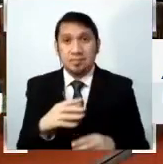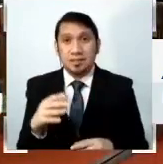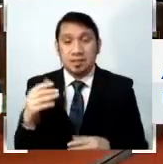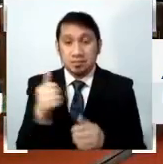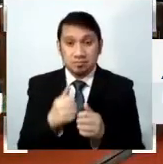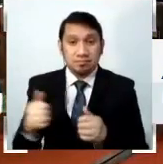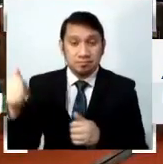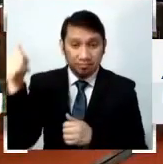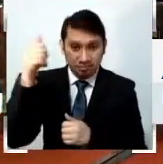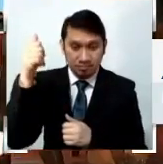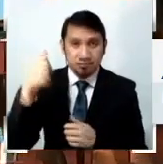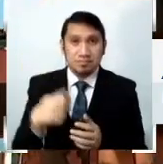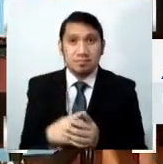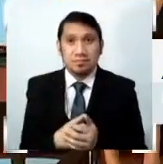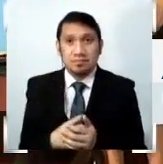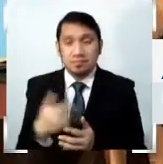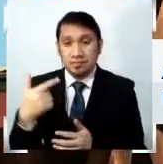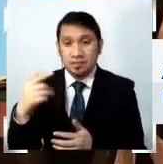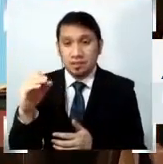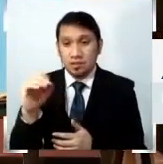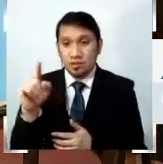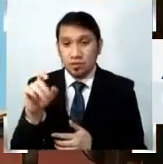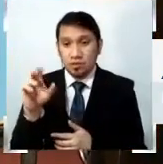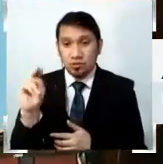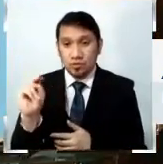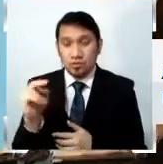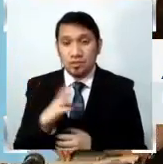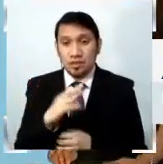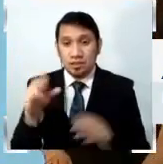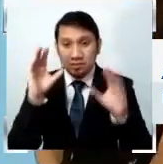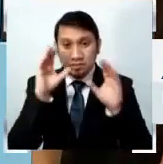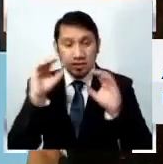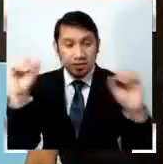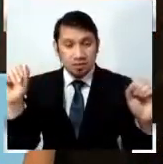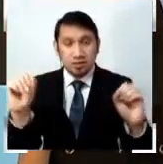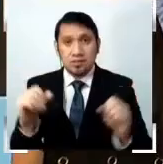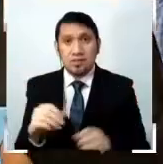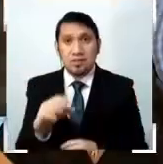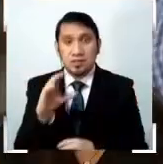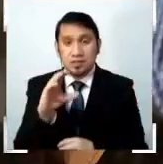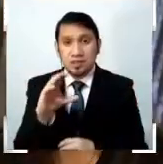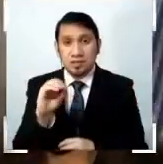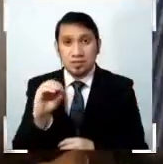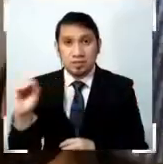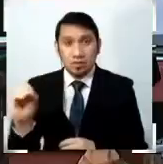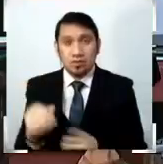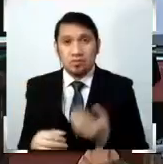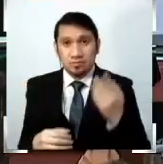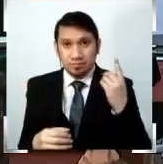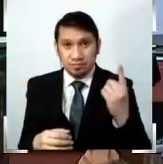Attorney Felipe Gozon, President and COO Gilberto Duavit Jr.,